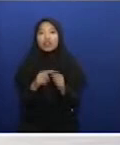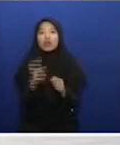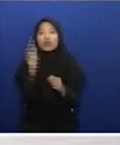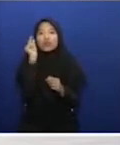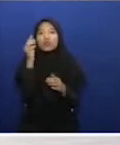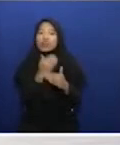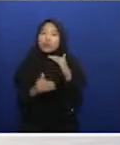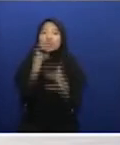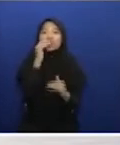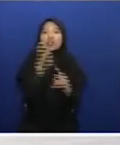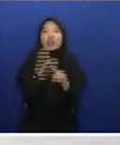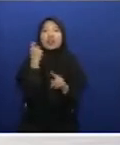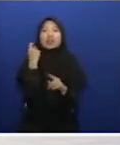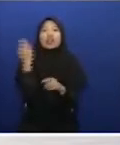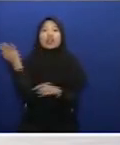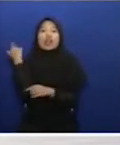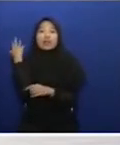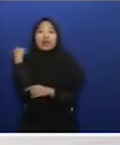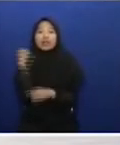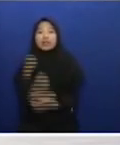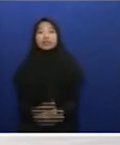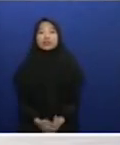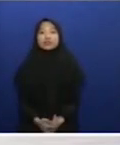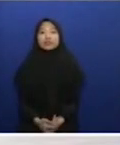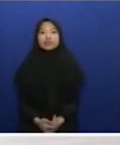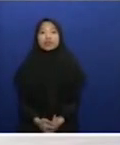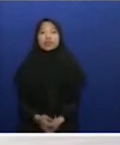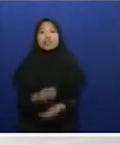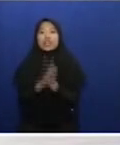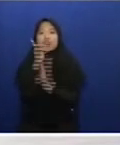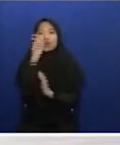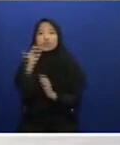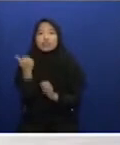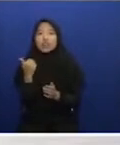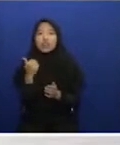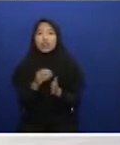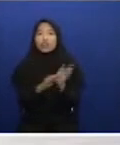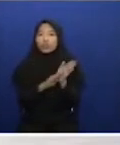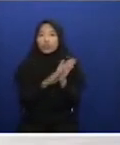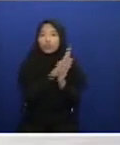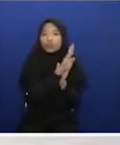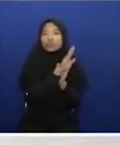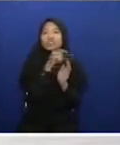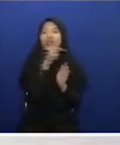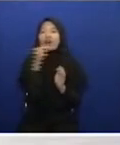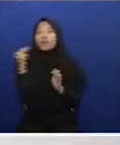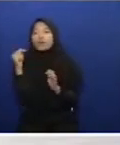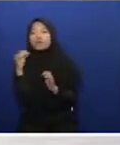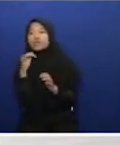ekonomi kita tumbuh di atas 5%. Pertanyaannya adalah, apakah